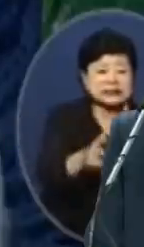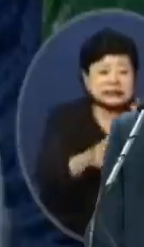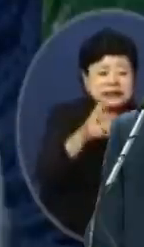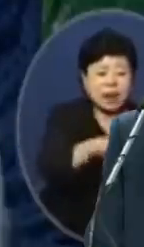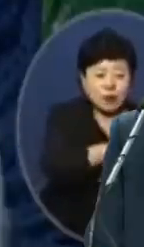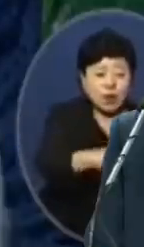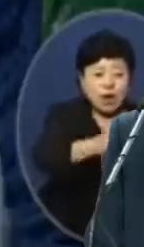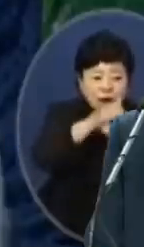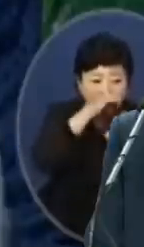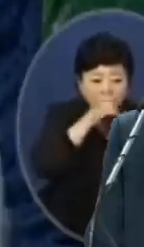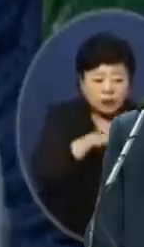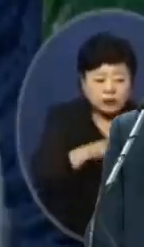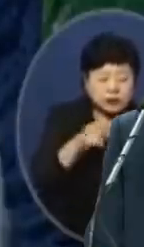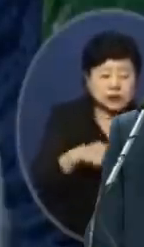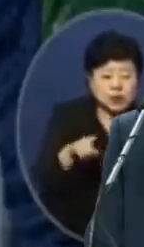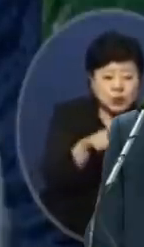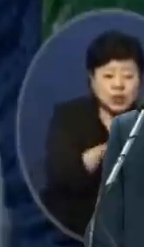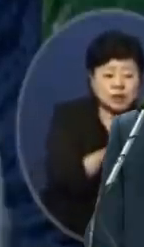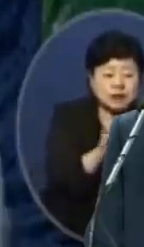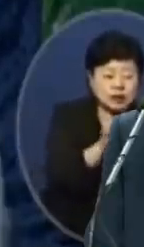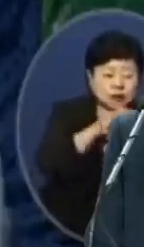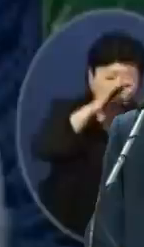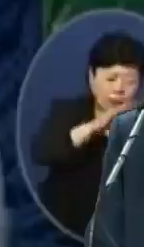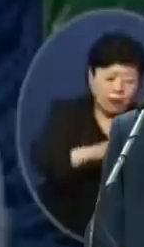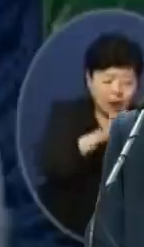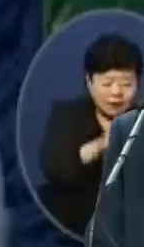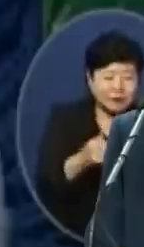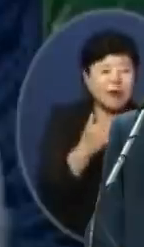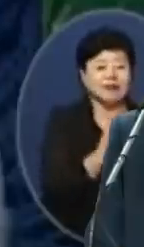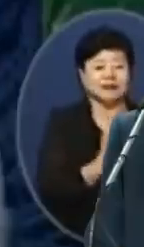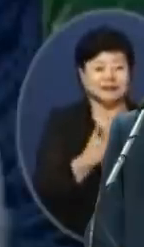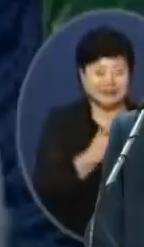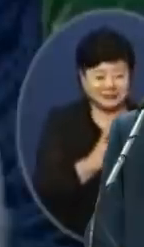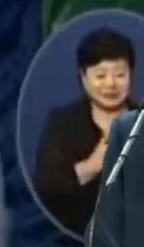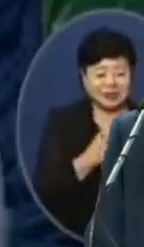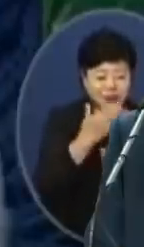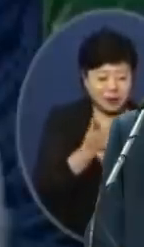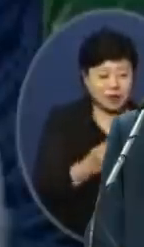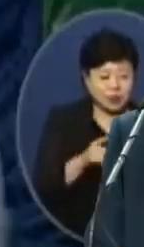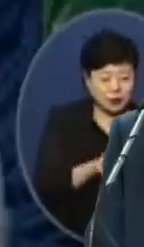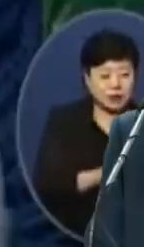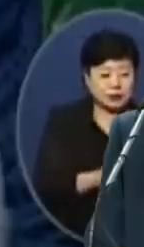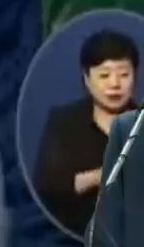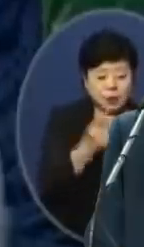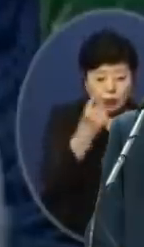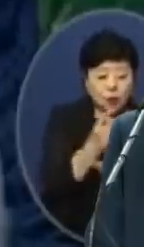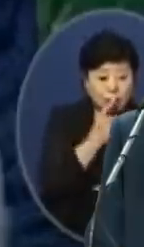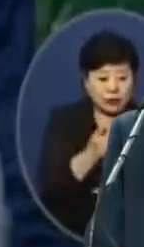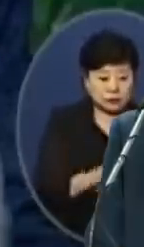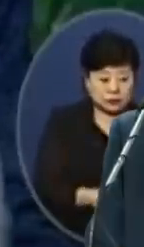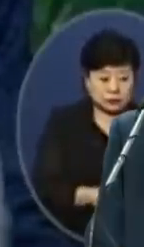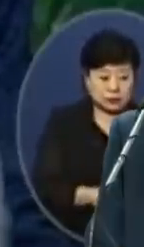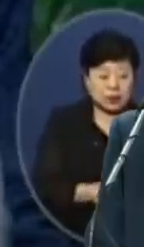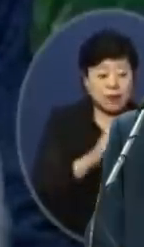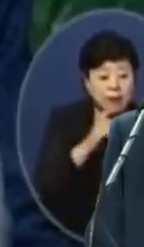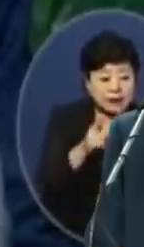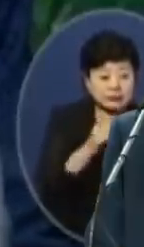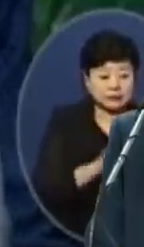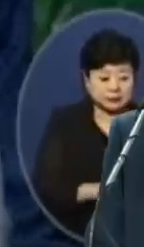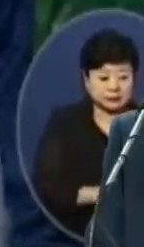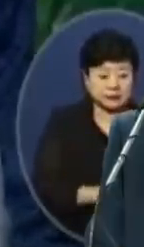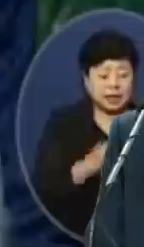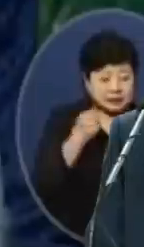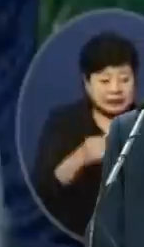계획하고 실천하기 위해서 기도도 받고 하나님의 은혜를 입기 위해서 온 것을 보았습니다. 말씀은